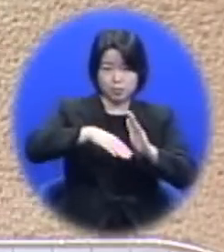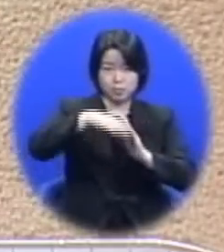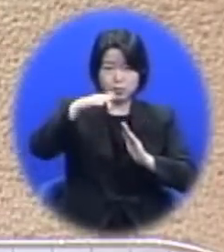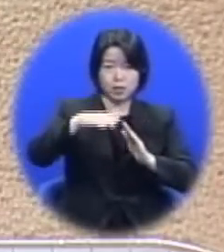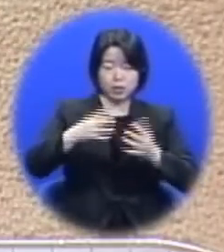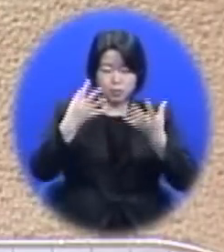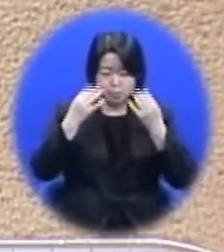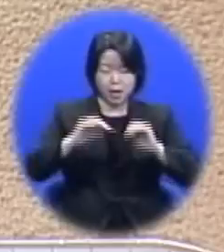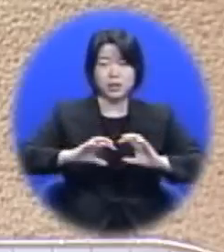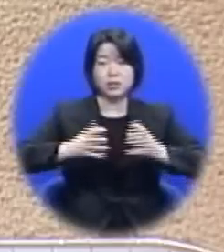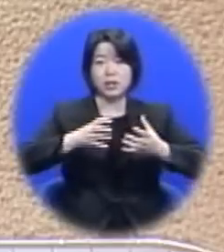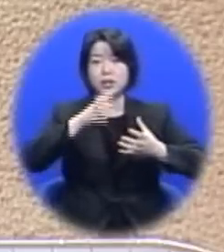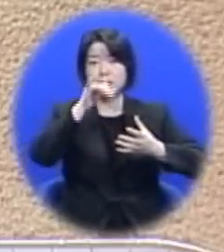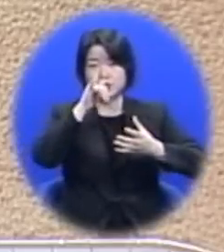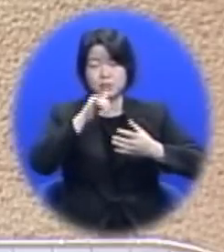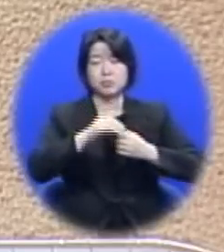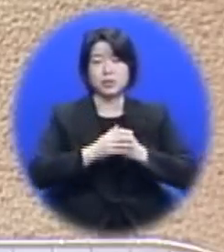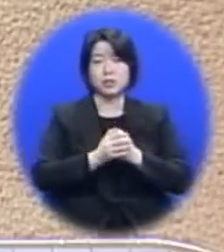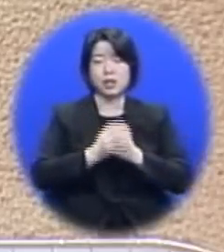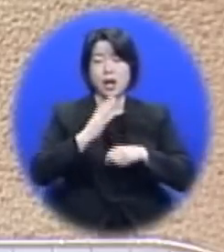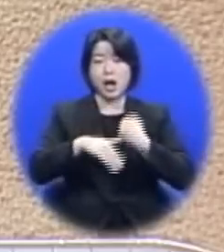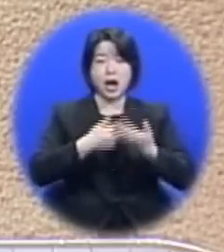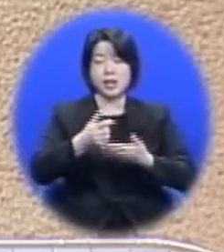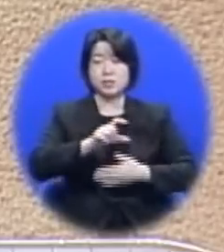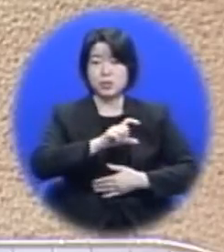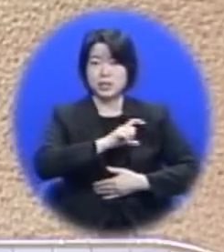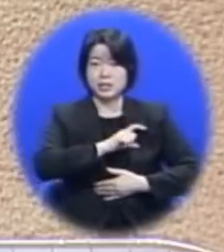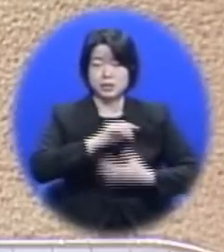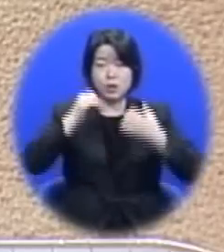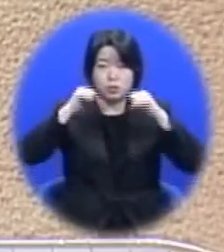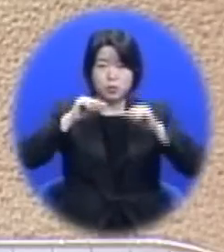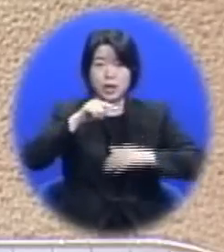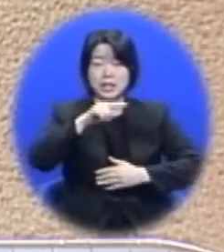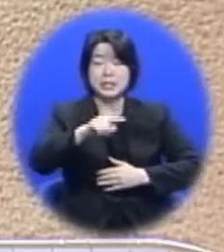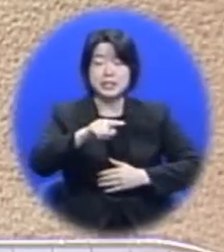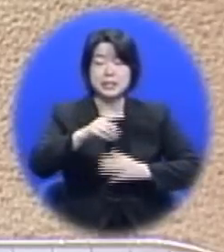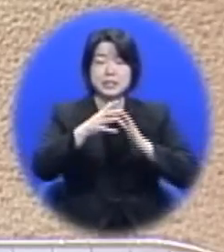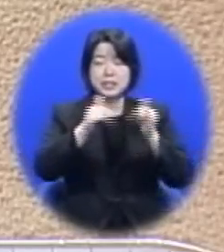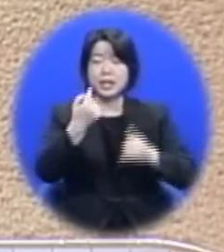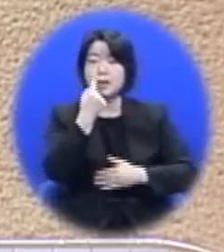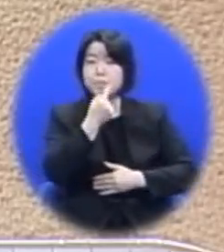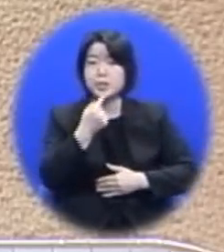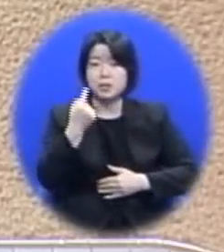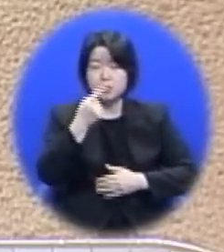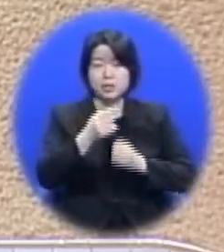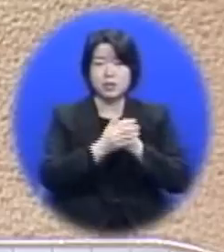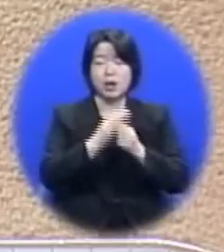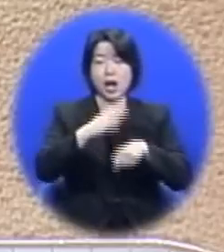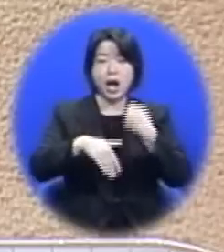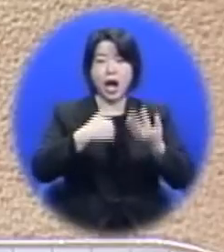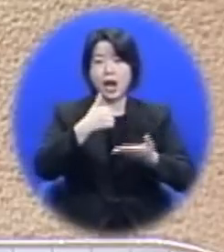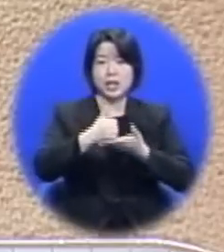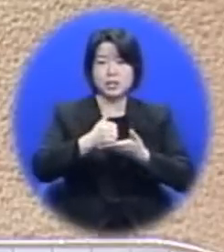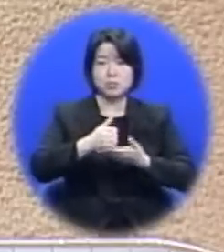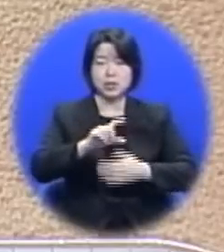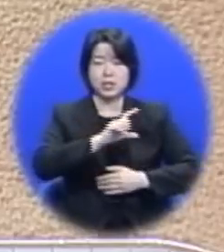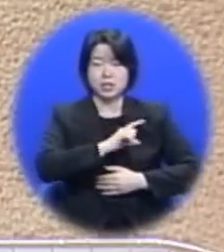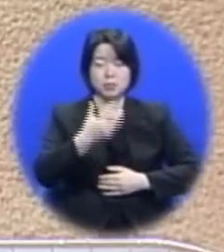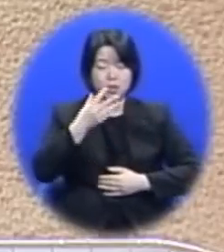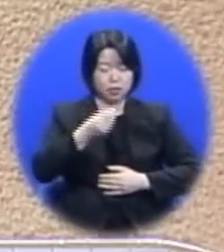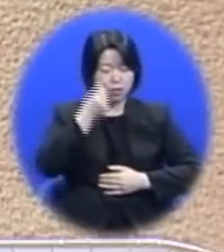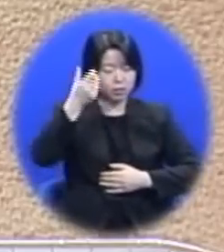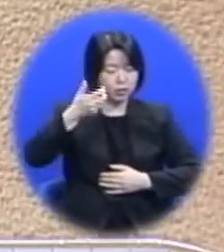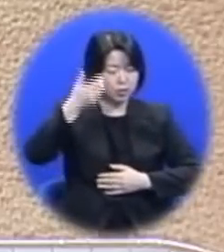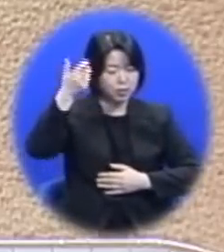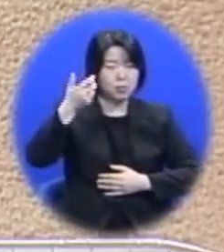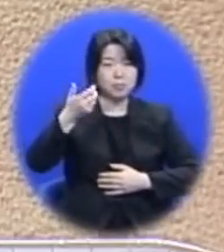수많은 나라가 있습니다. 하나님의 이름을 조롱하던 그 사람의 입에서 하나님의 이름이 거룩히 여김을 받으시는